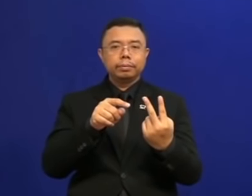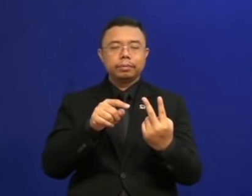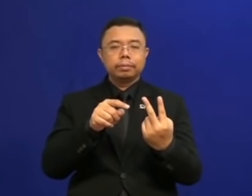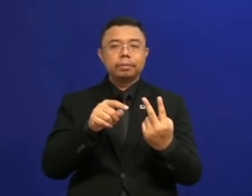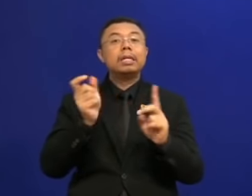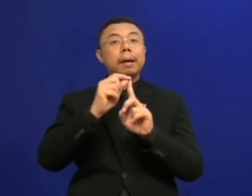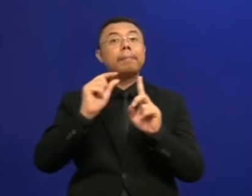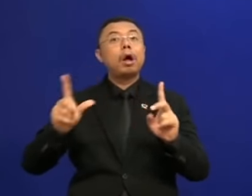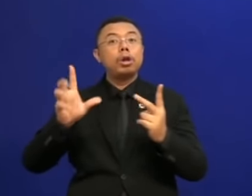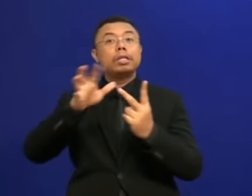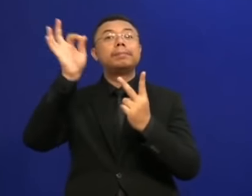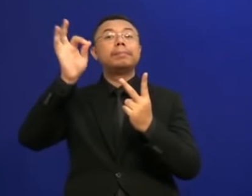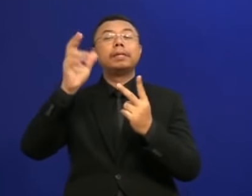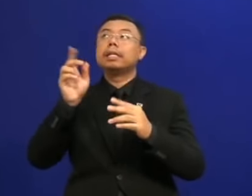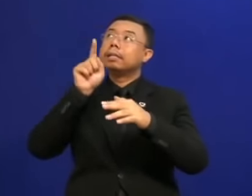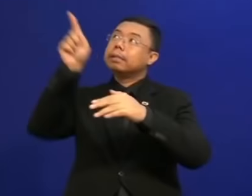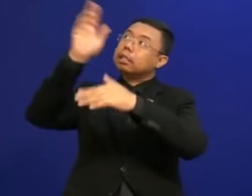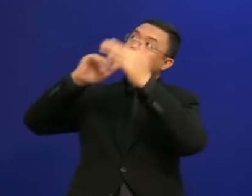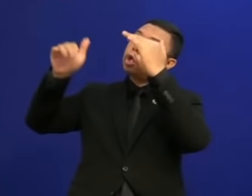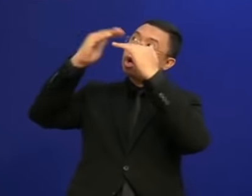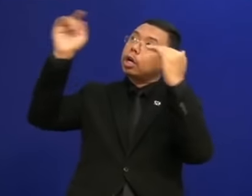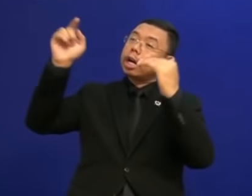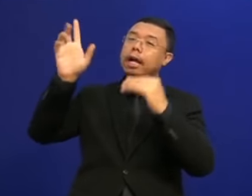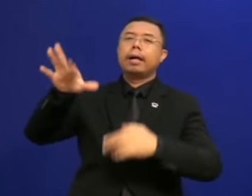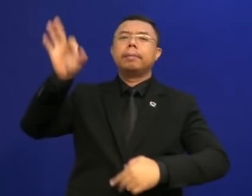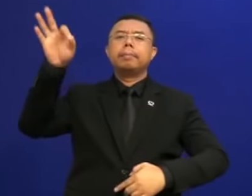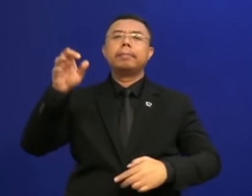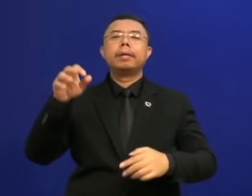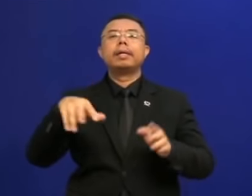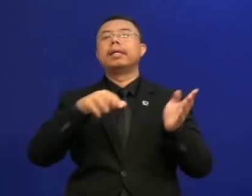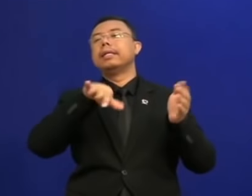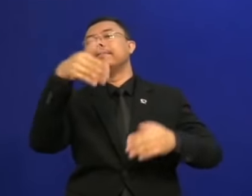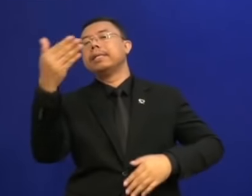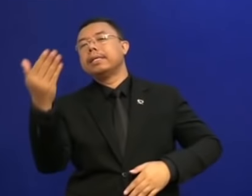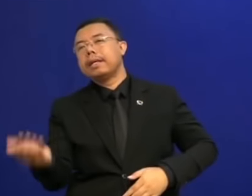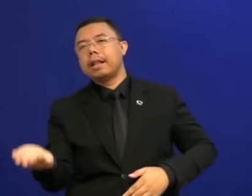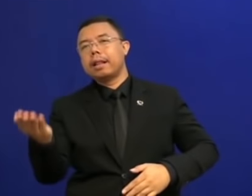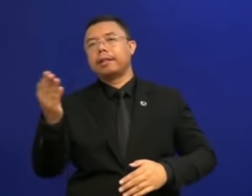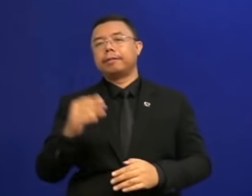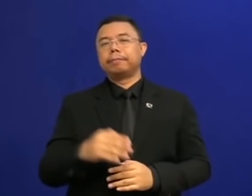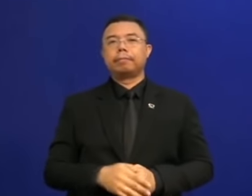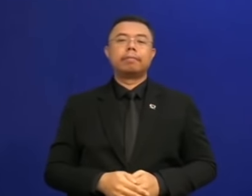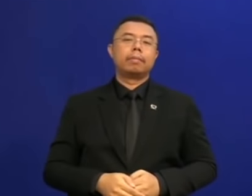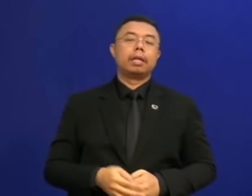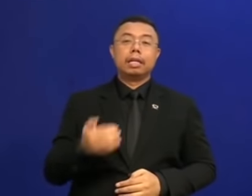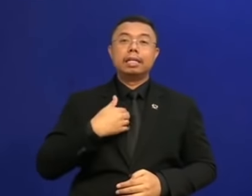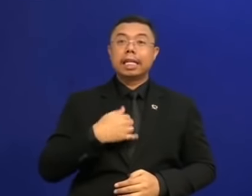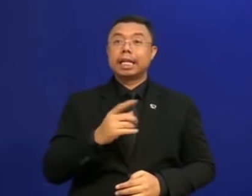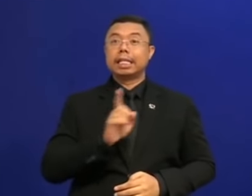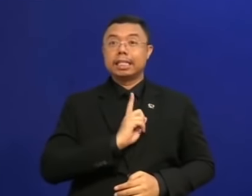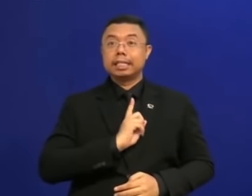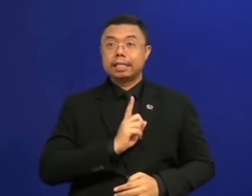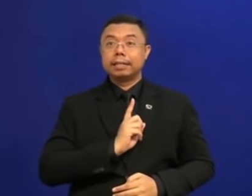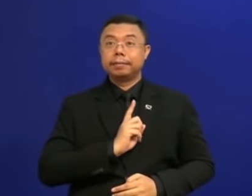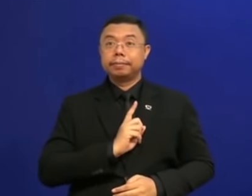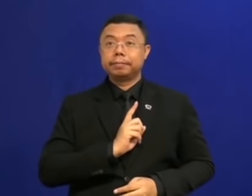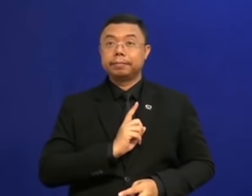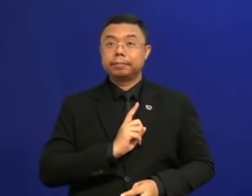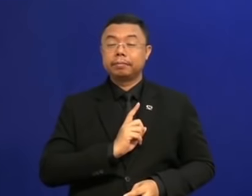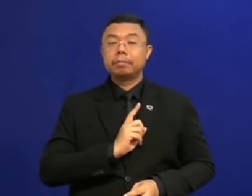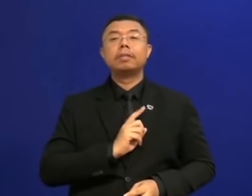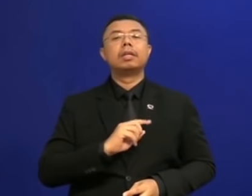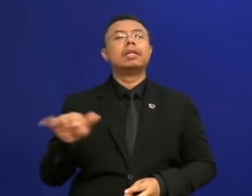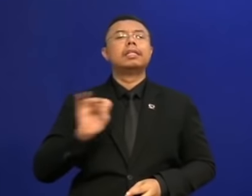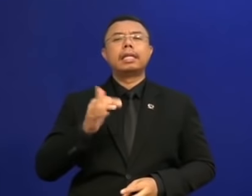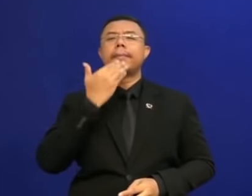Dia memilih ke surga, memilih meninggal dunia. Maka saya sendiri, ya saudara,